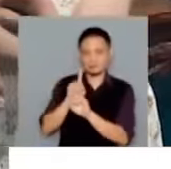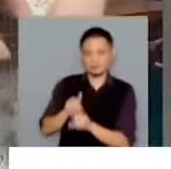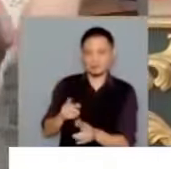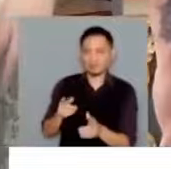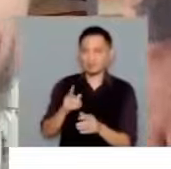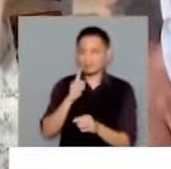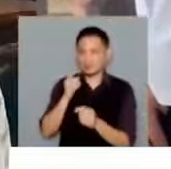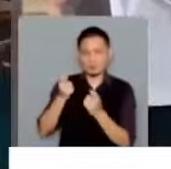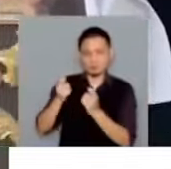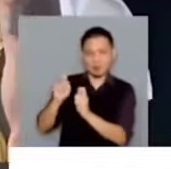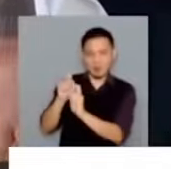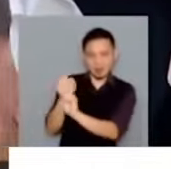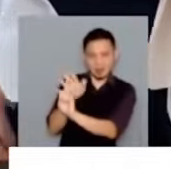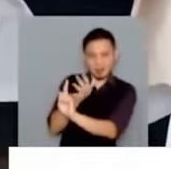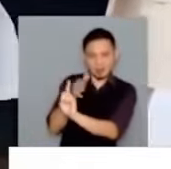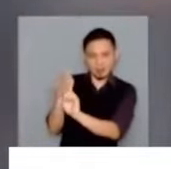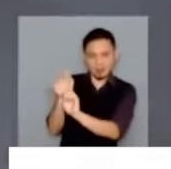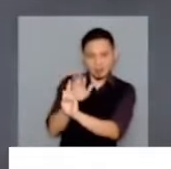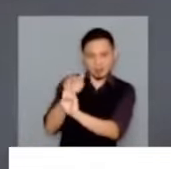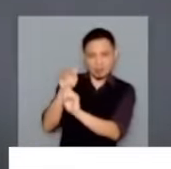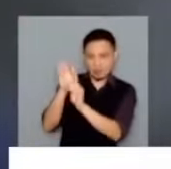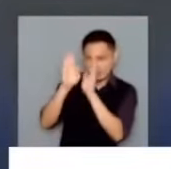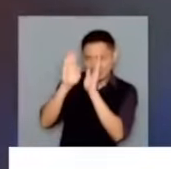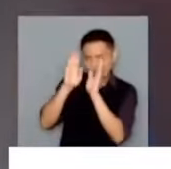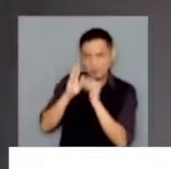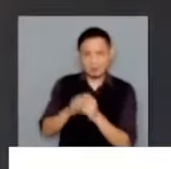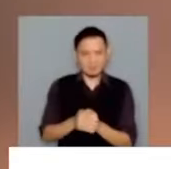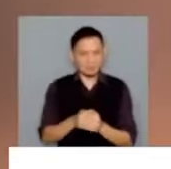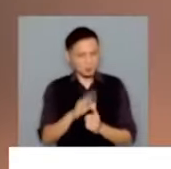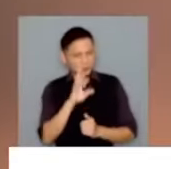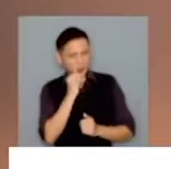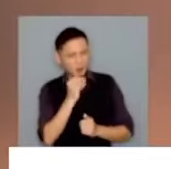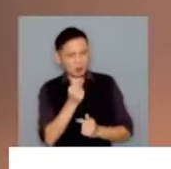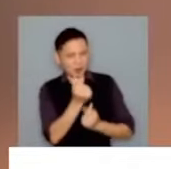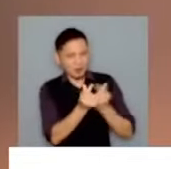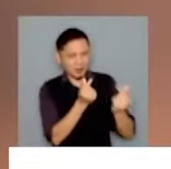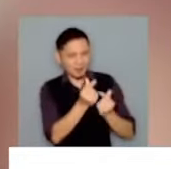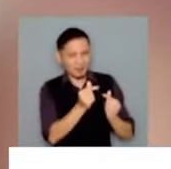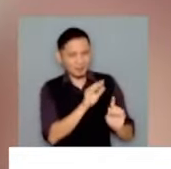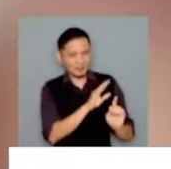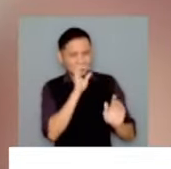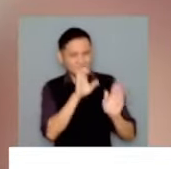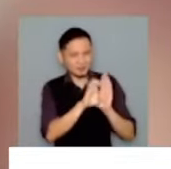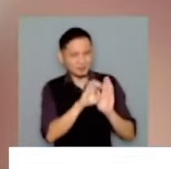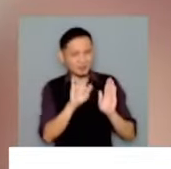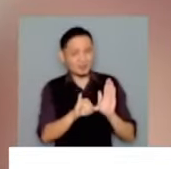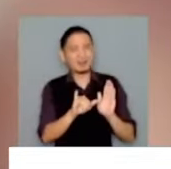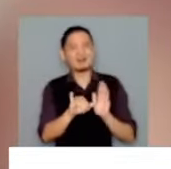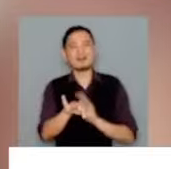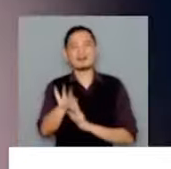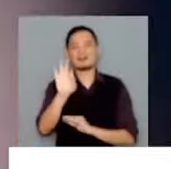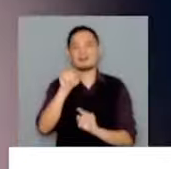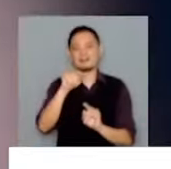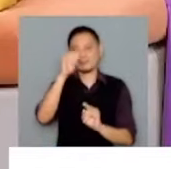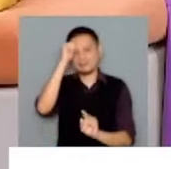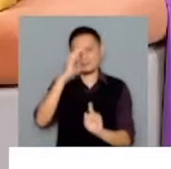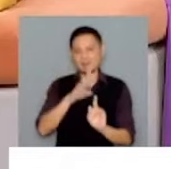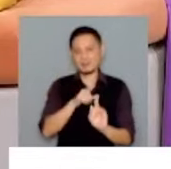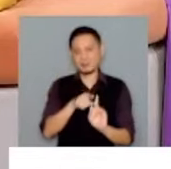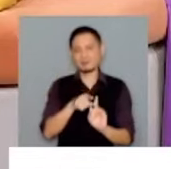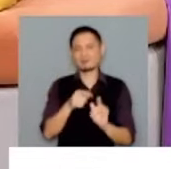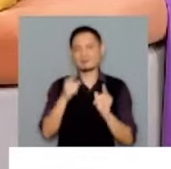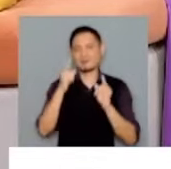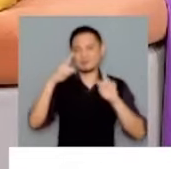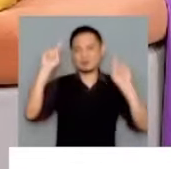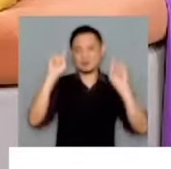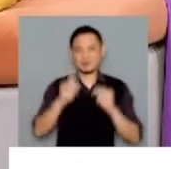ba na ano? Sino ba itong heart ng heart sa mga ano ko? Opo, inisto ko lang. Ay! It worked! Nakatulong naman po yun